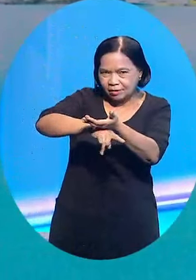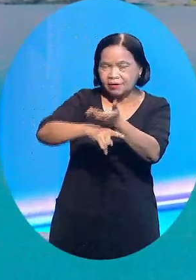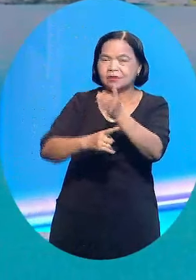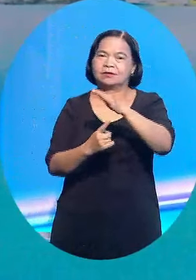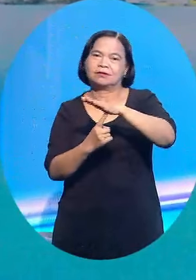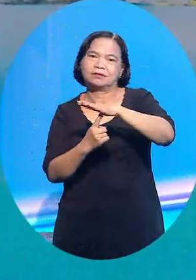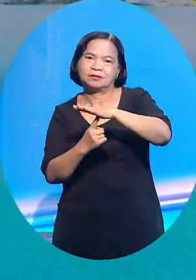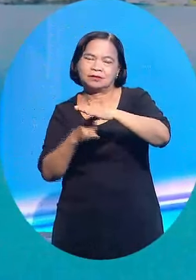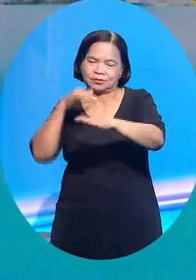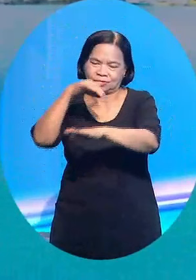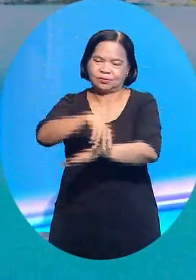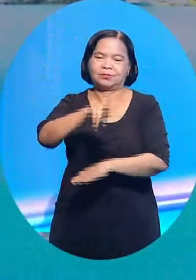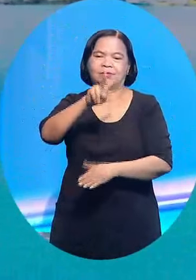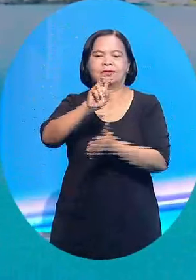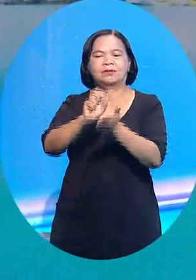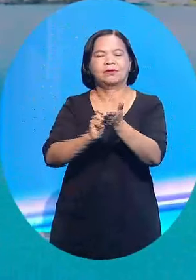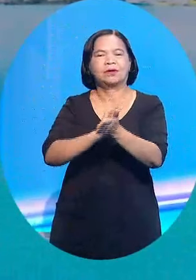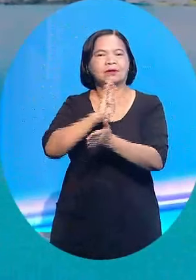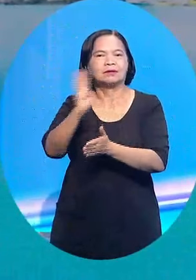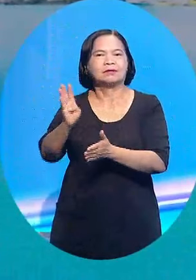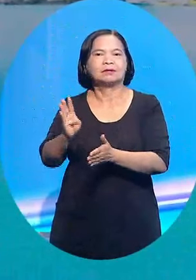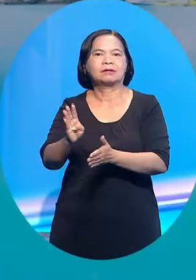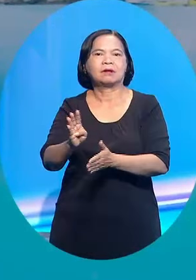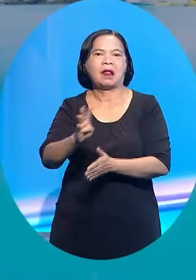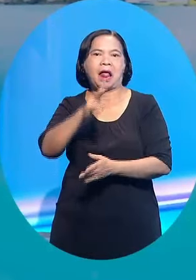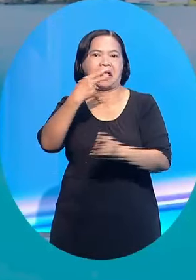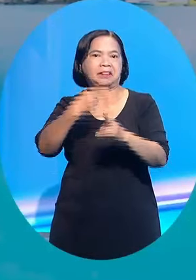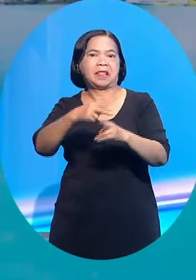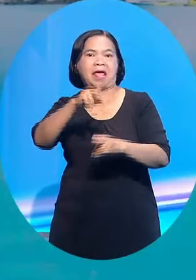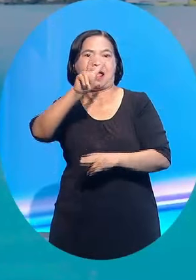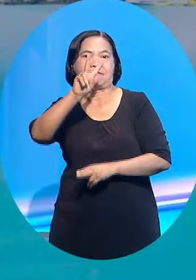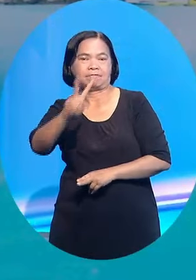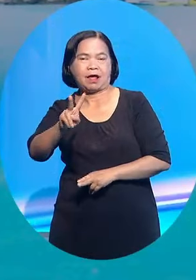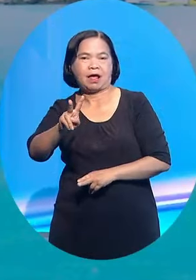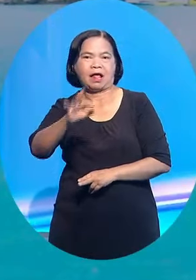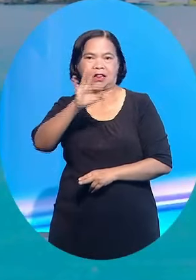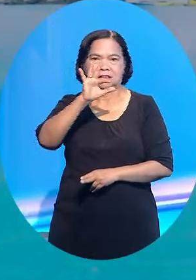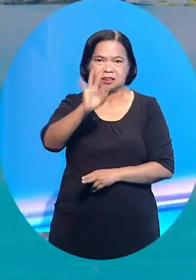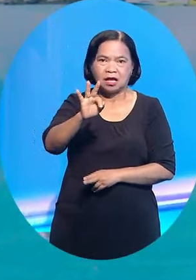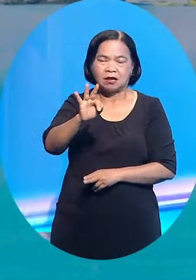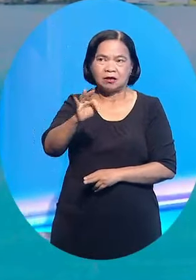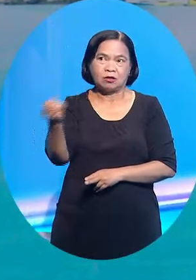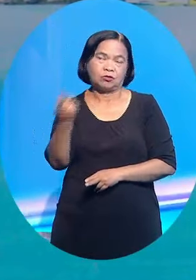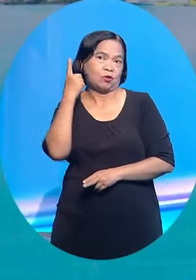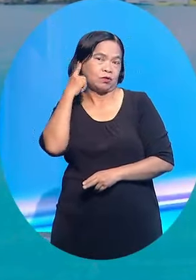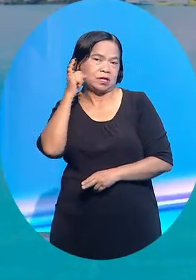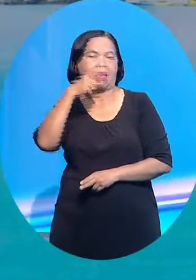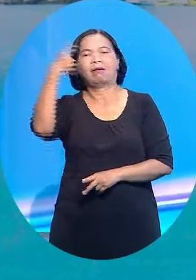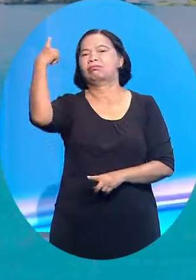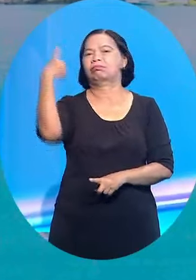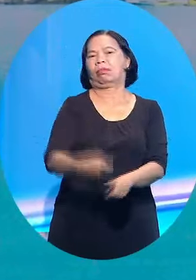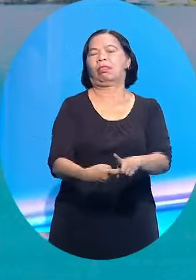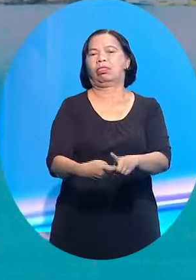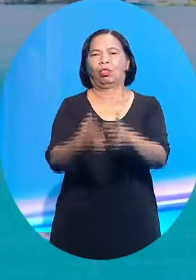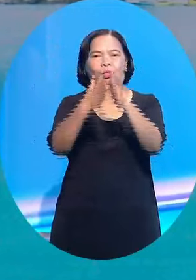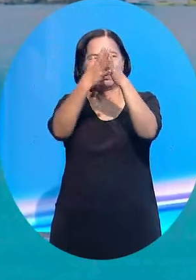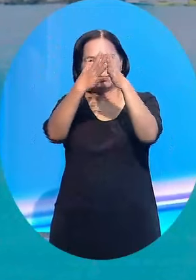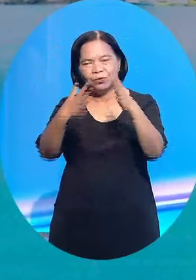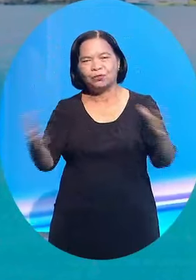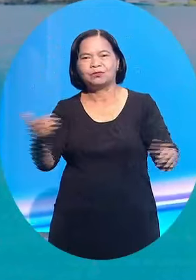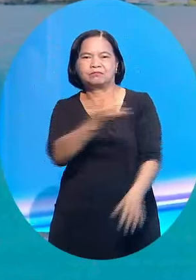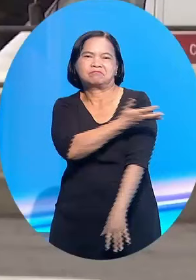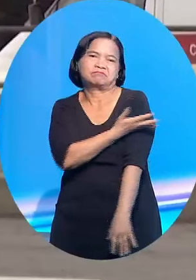Petersburg vào chiều ngày 2 tháng 4. Vụ việc đã khiến cho Vladislav Tatarsky, một blogger quân sự nổi tiếng của Nga, thiệt mạng và hàng chục người khác bị